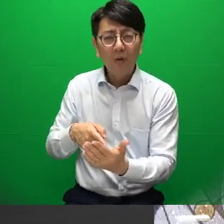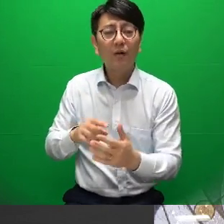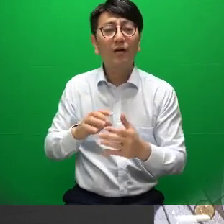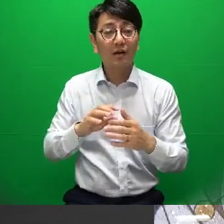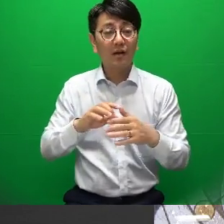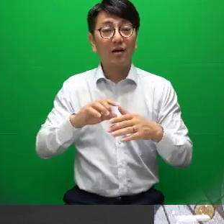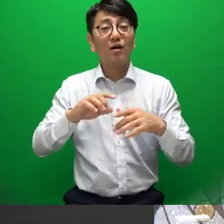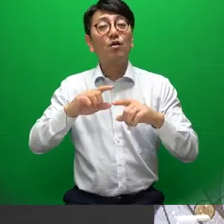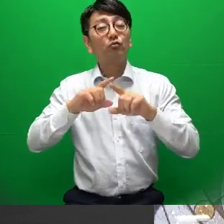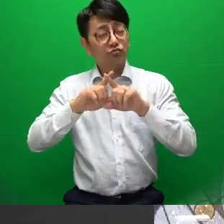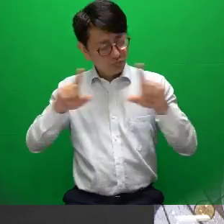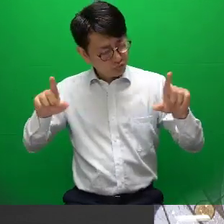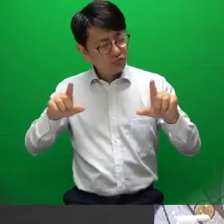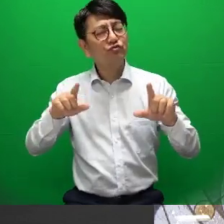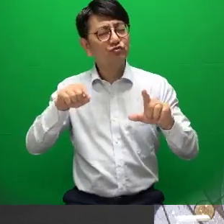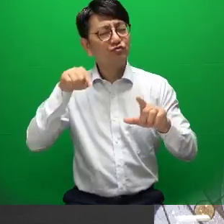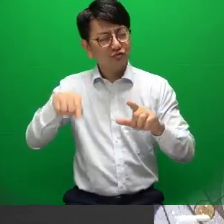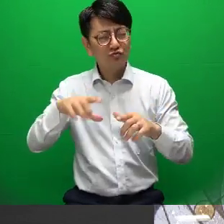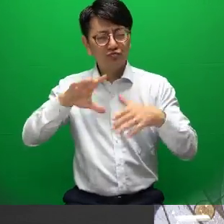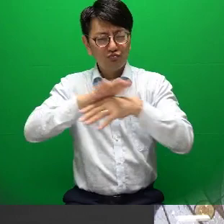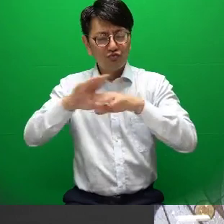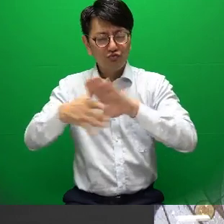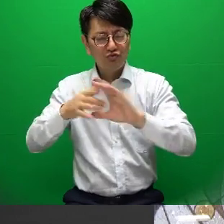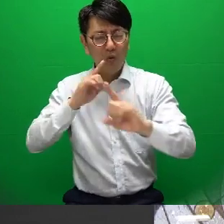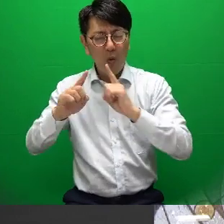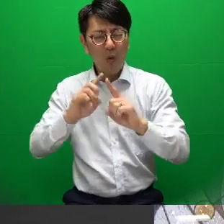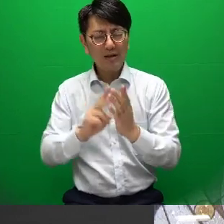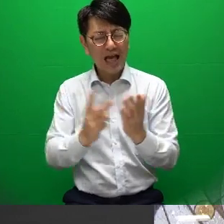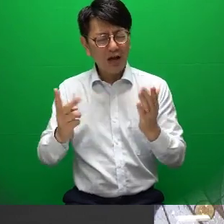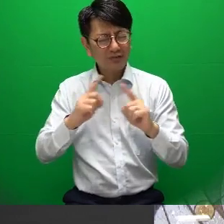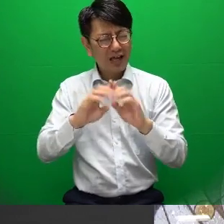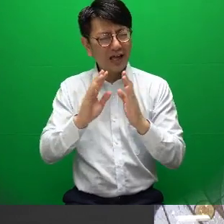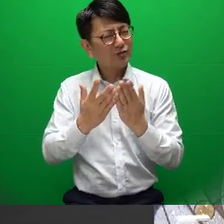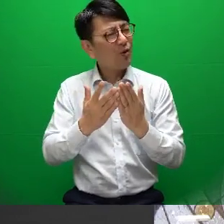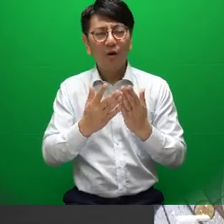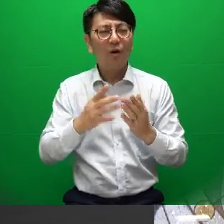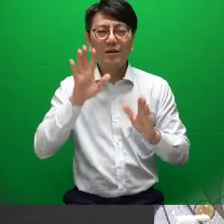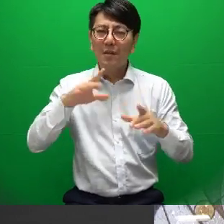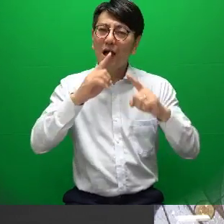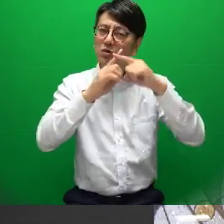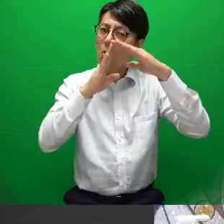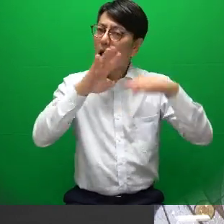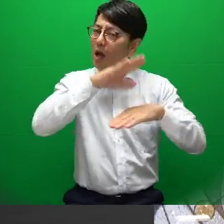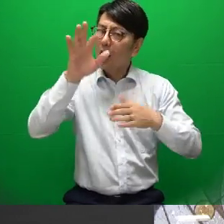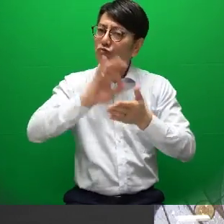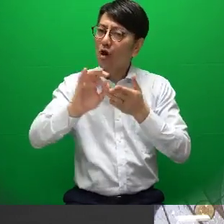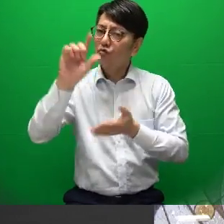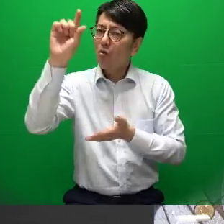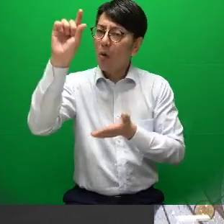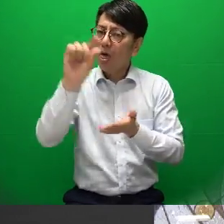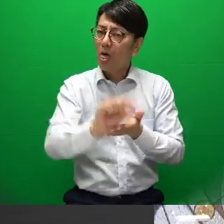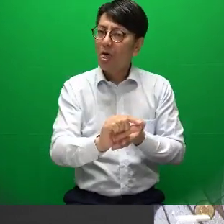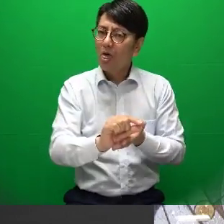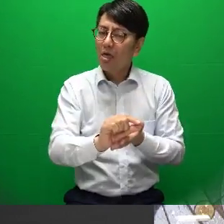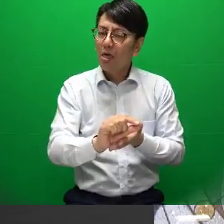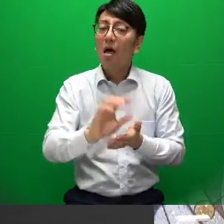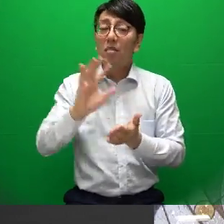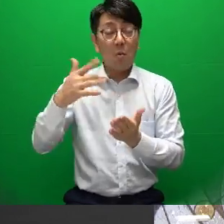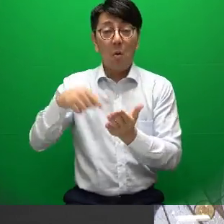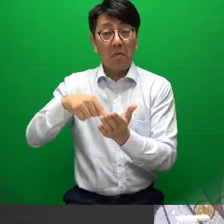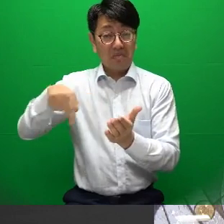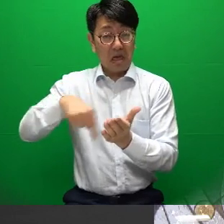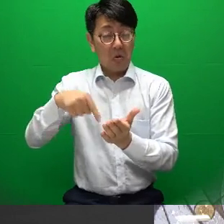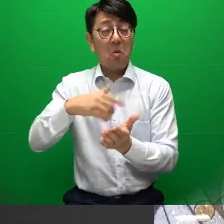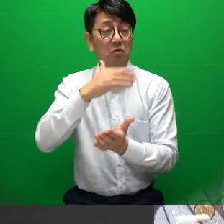今協会では用いていないですただし文語訳聖書の文体がとても素晴らしいの